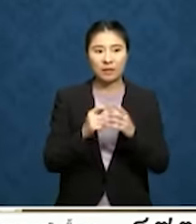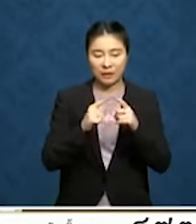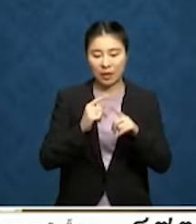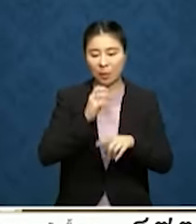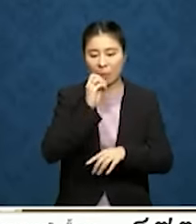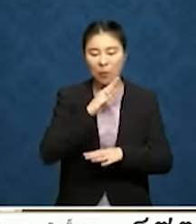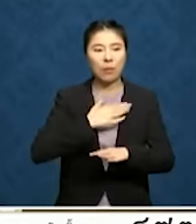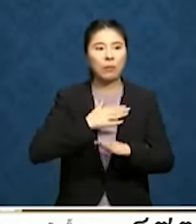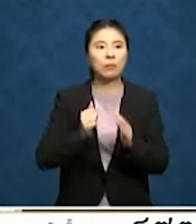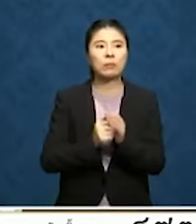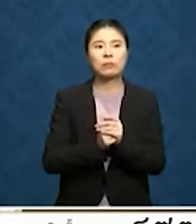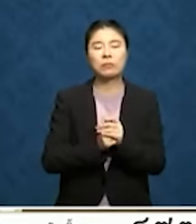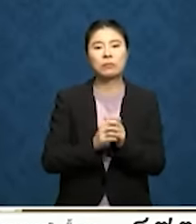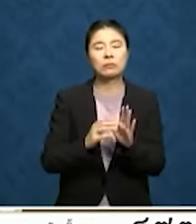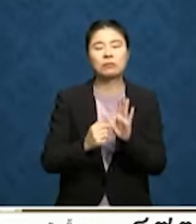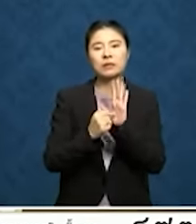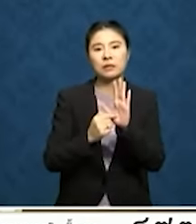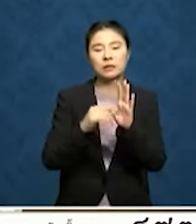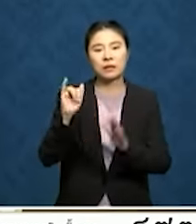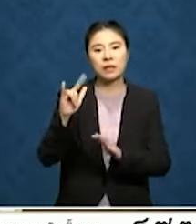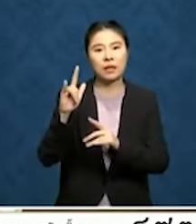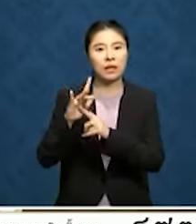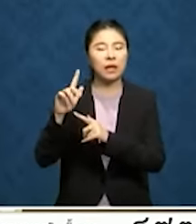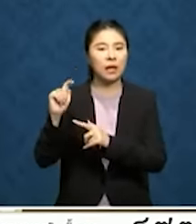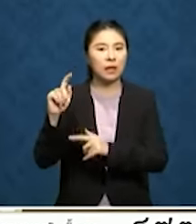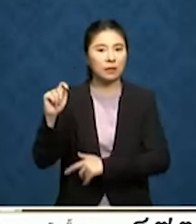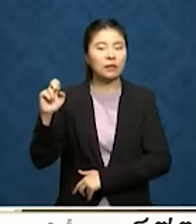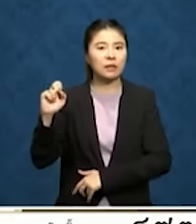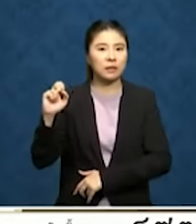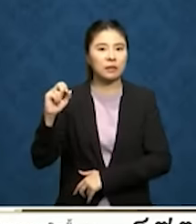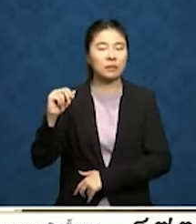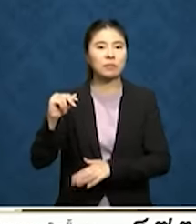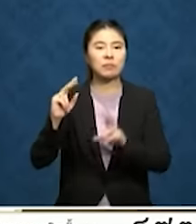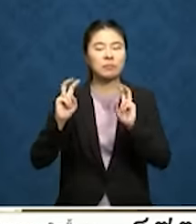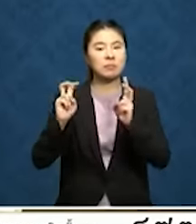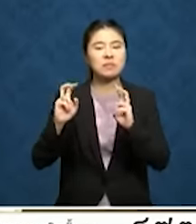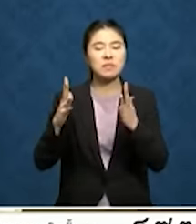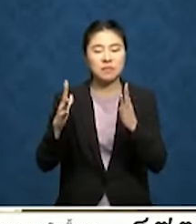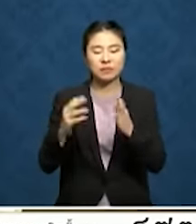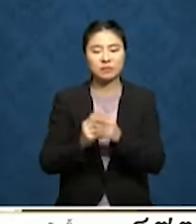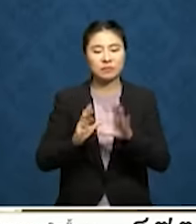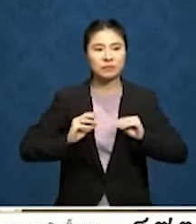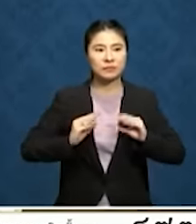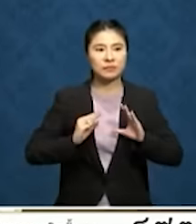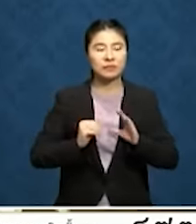สนอญัตติผมยอมรับไม่ได้มีความเห็นเป็นอย่างอื่นท่านประธานก็ต้องโหว